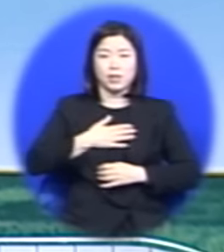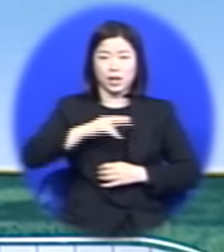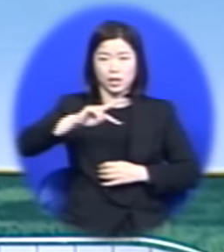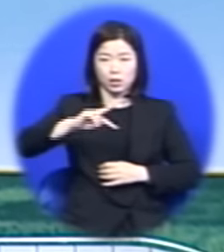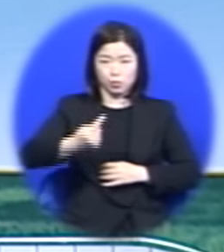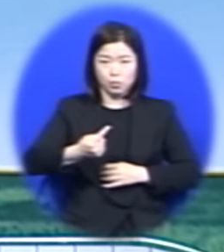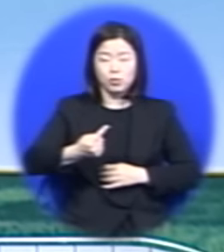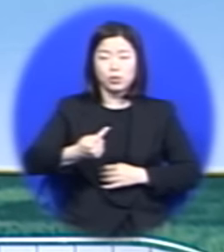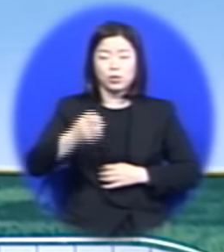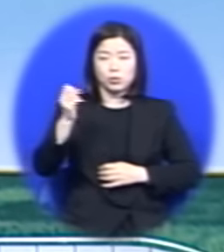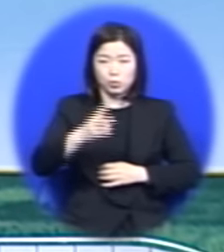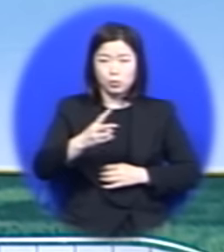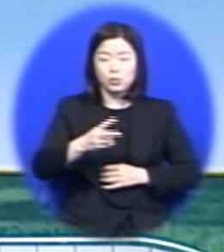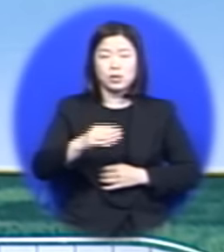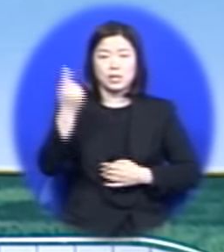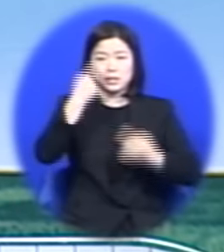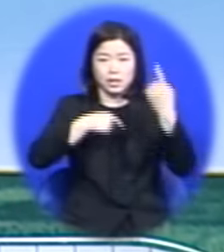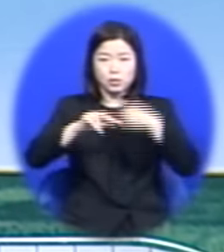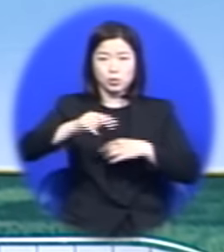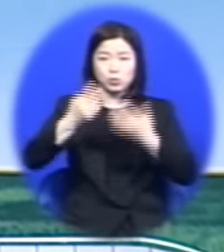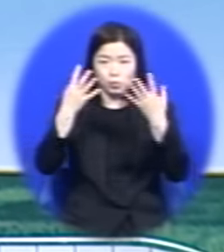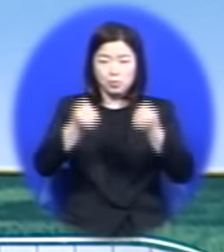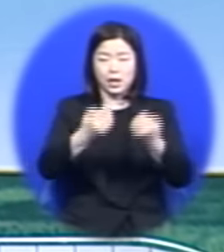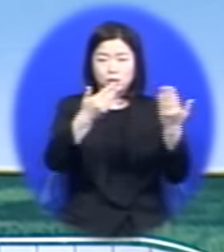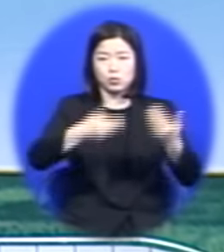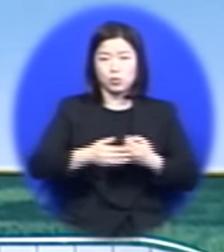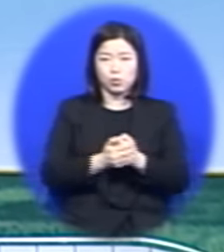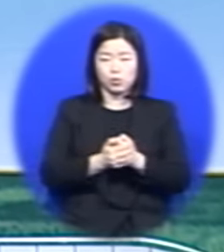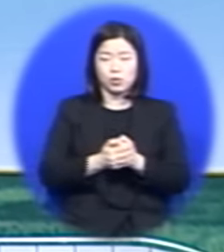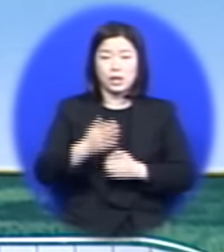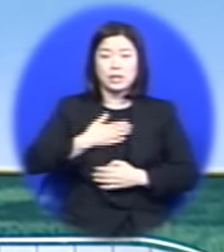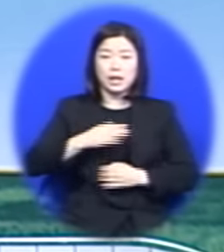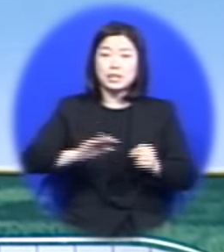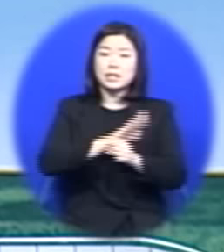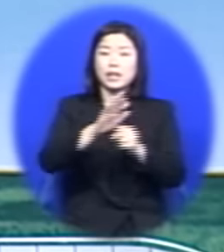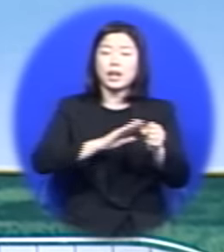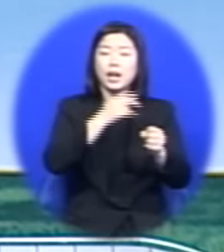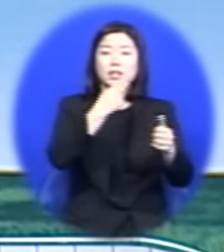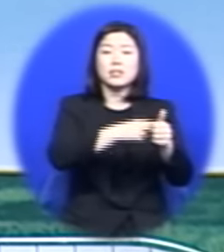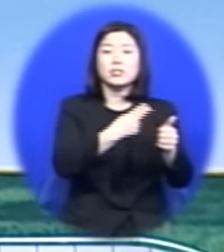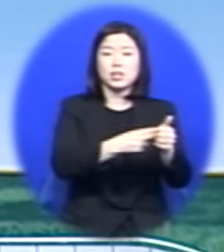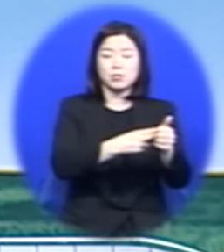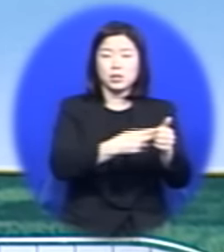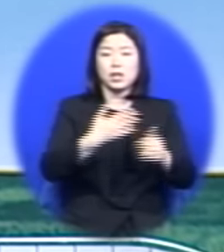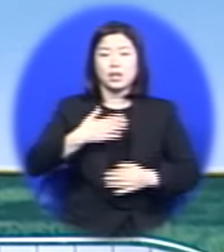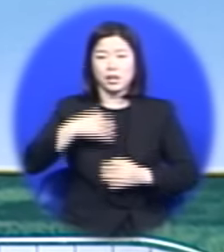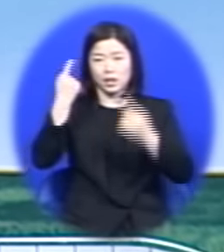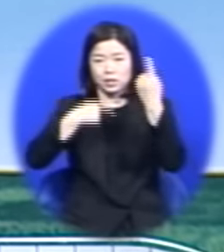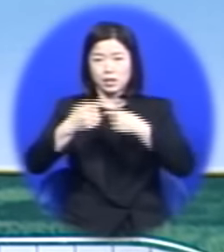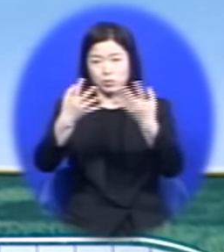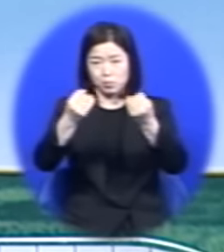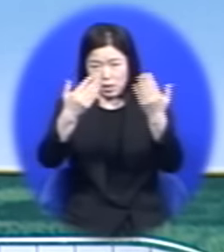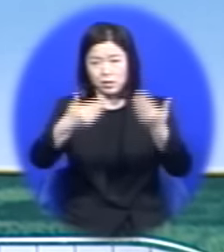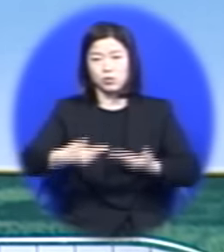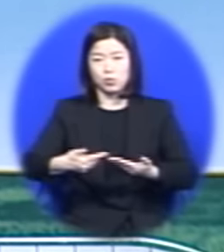상처를 줍니다. 나를 가장 사랑하시는 선생님이 또 나에게 가장 상처를 줍니다.